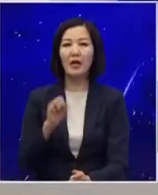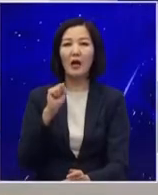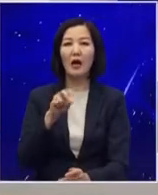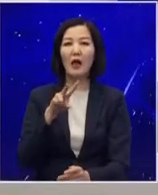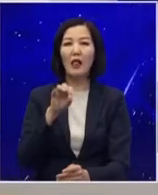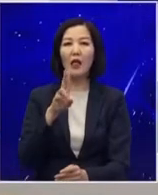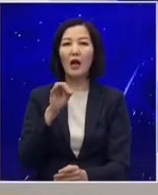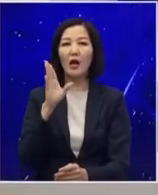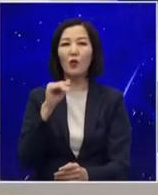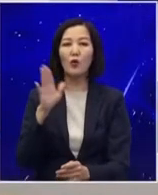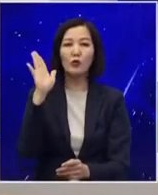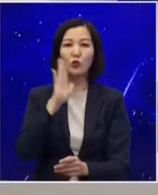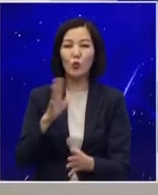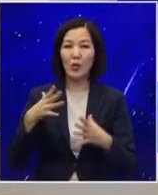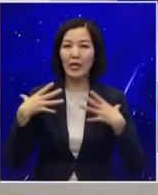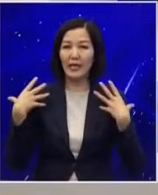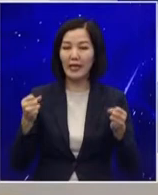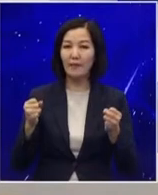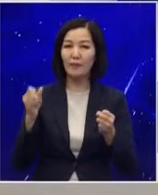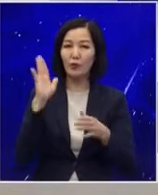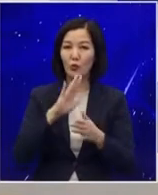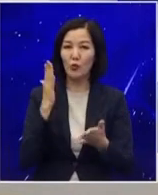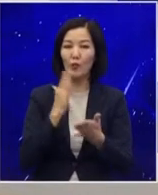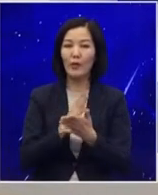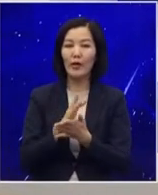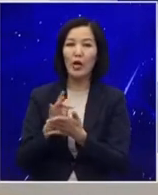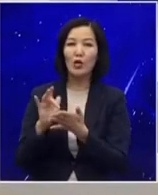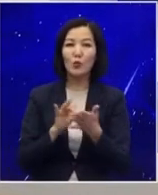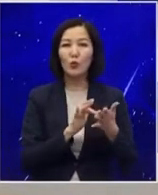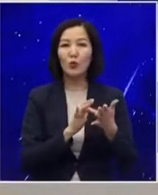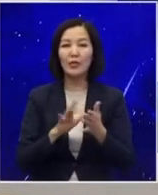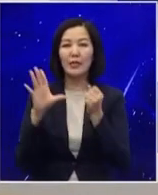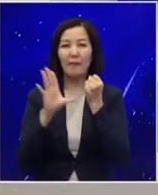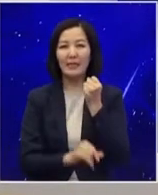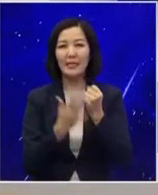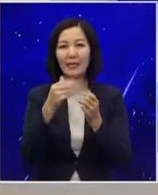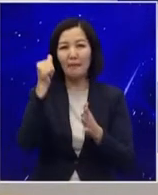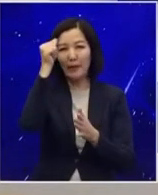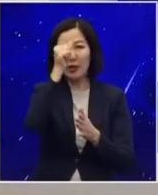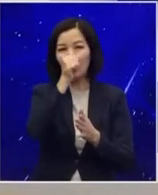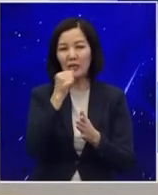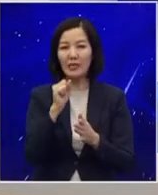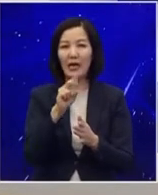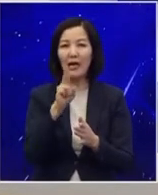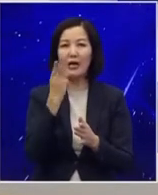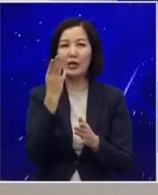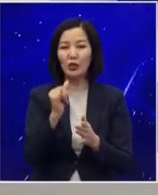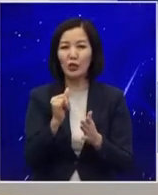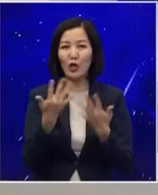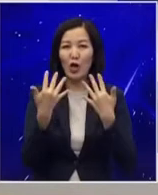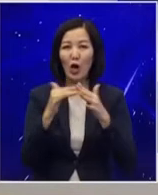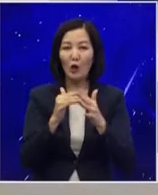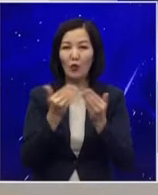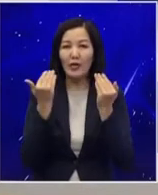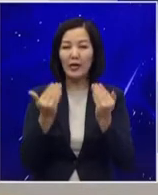Алакөл ел құты, айнала қонған жұрт игілігін көріп келеді. Шипалы су арқасында соңғы 5 жылда жағалауындағы ақшиятты елеусіз елді